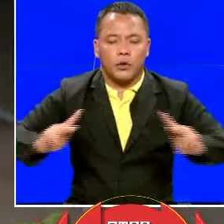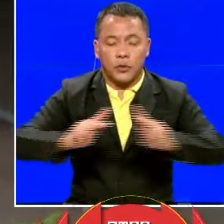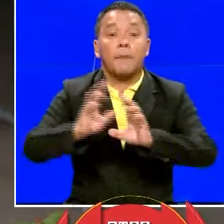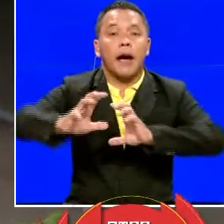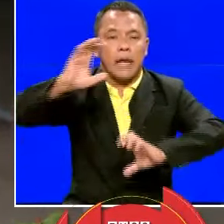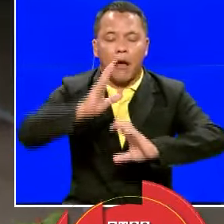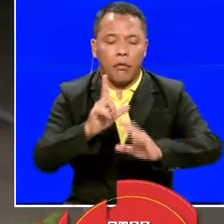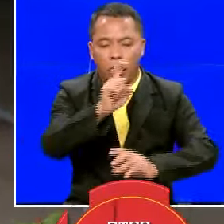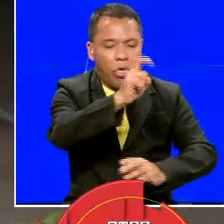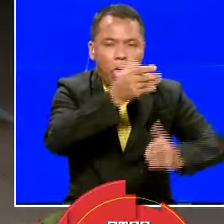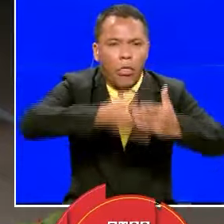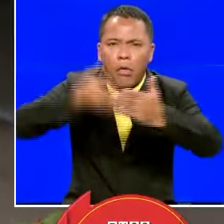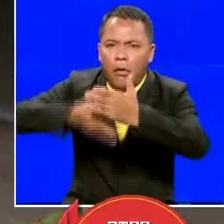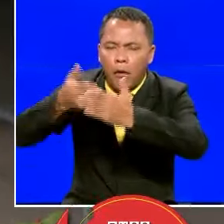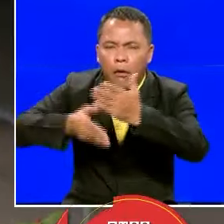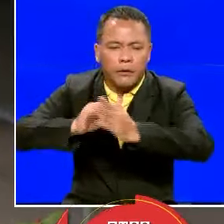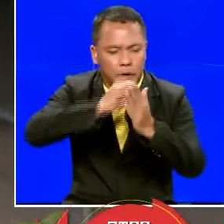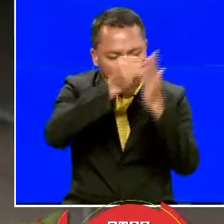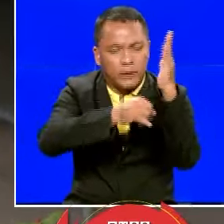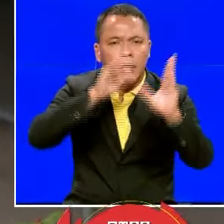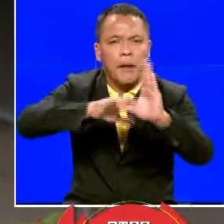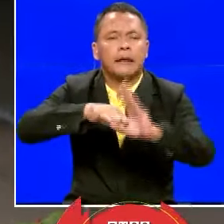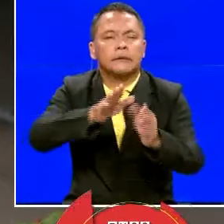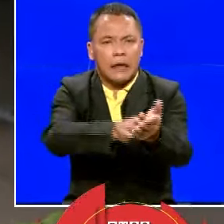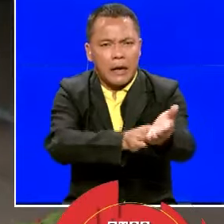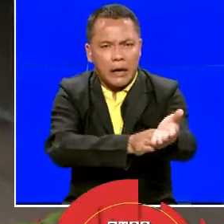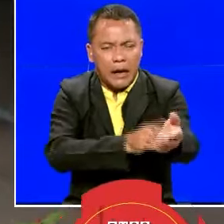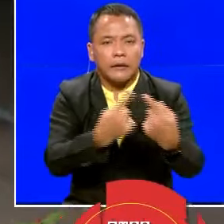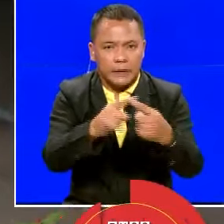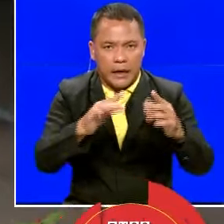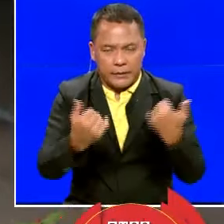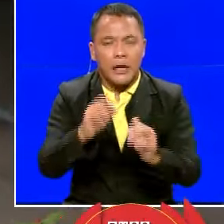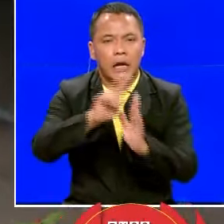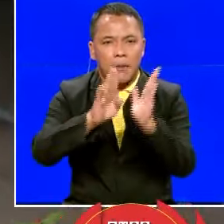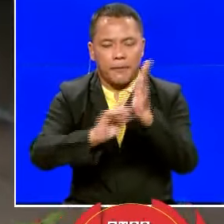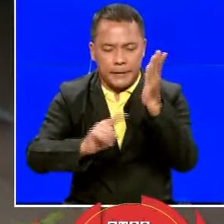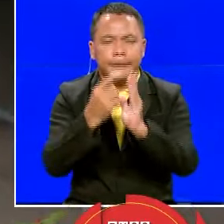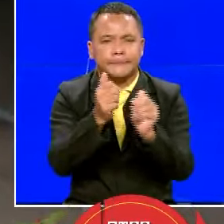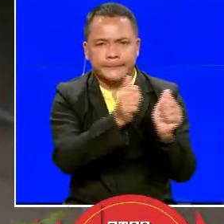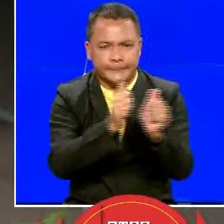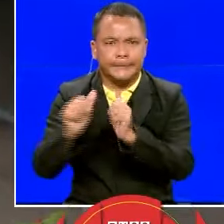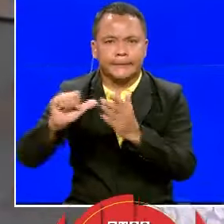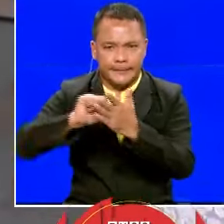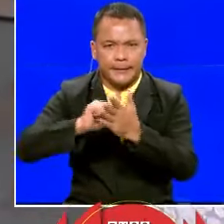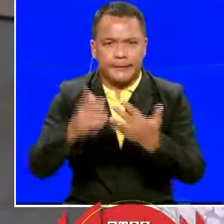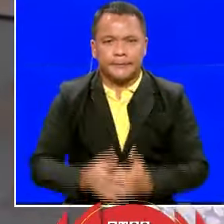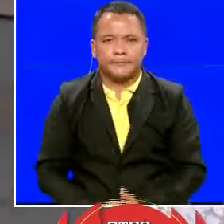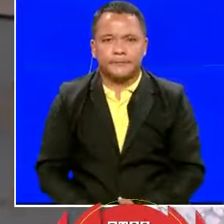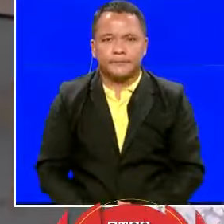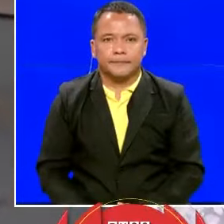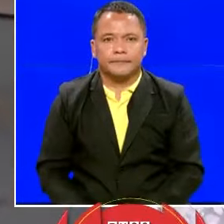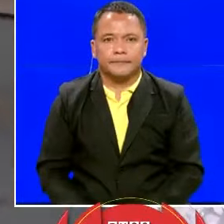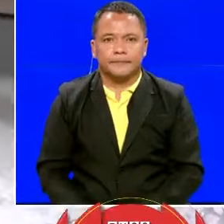าดไทยล่มในหลายจังหวัดค่ะทำให้การสมัครล่าช้าไปแต่ว่าตอนนี้ระบบเริ่มจะดีขึ้นแล้วค่ะ